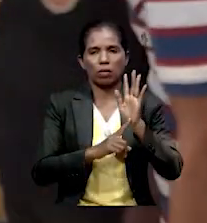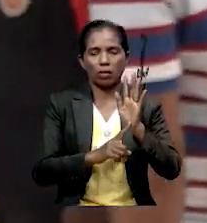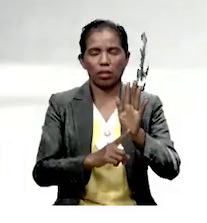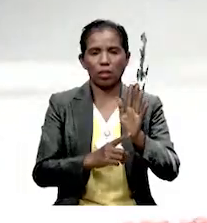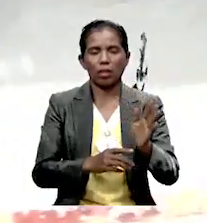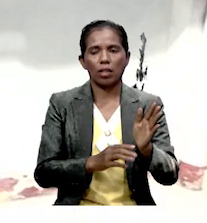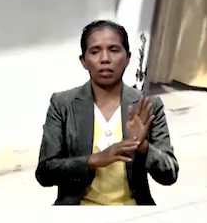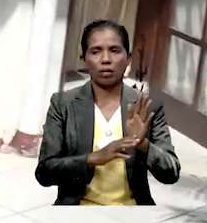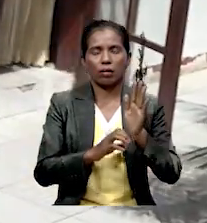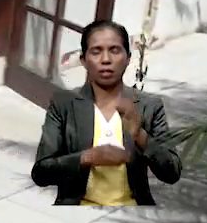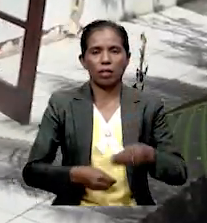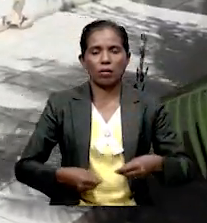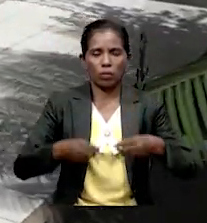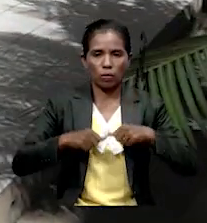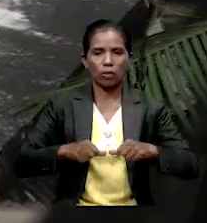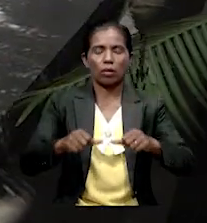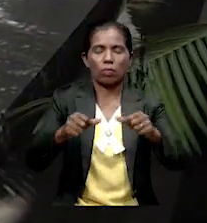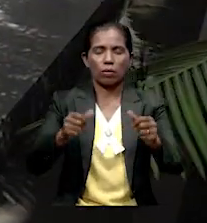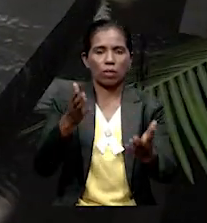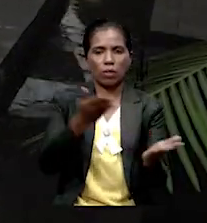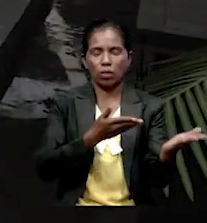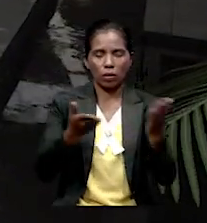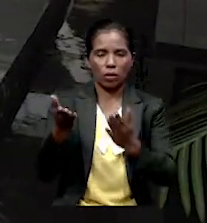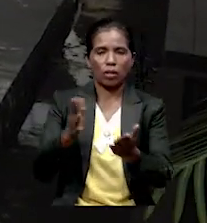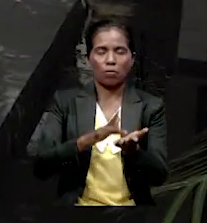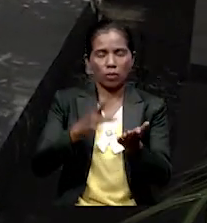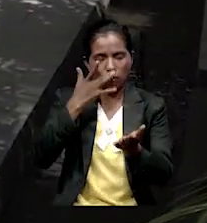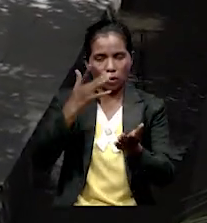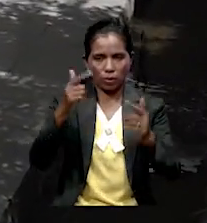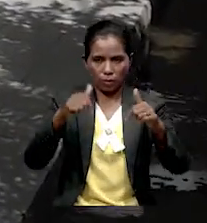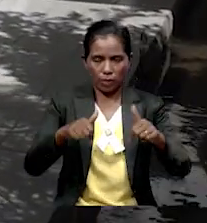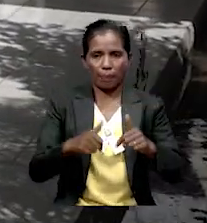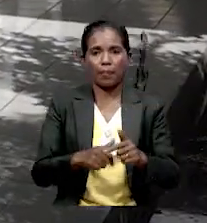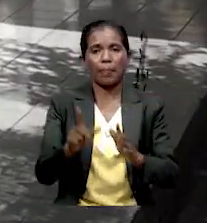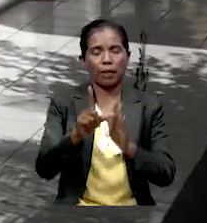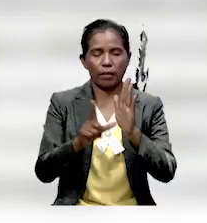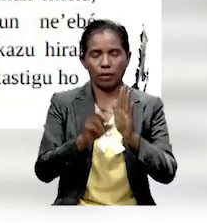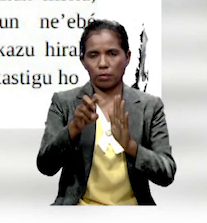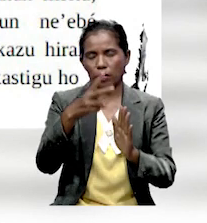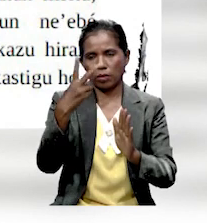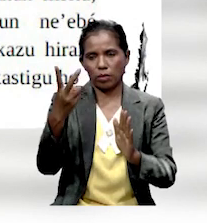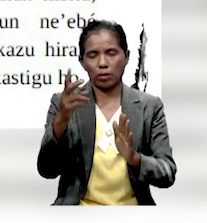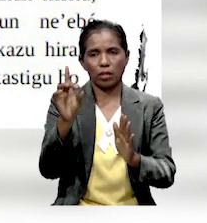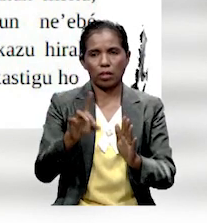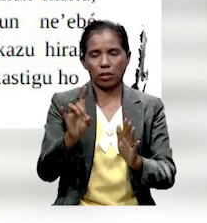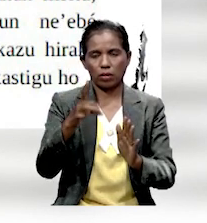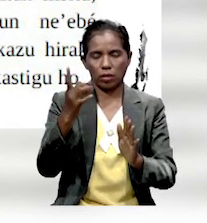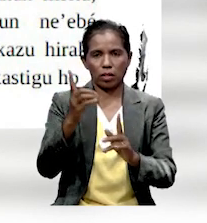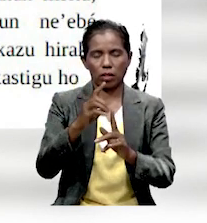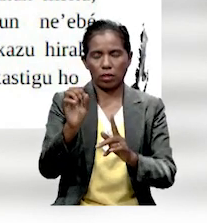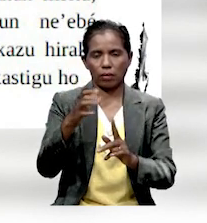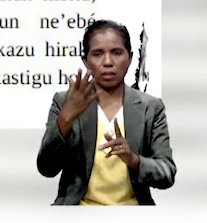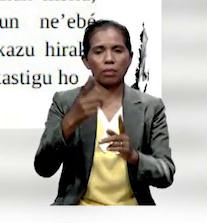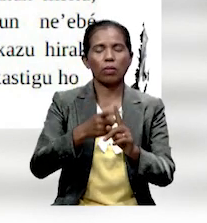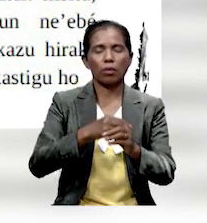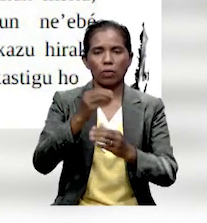atu continua hatama droga iha railaran. Enquanto lei número 2 bararing 2 San Lursing Hitu, lorong 2 Nuris 5, aprova lei kona